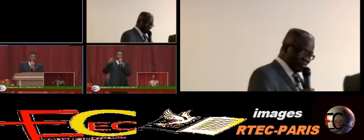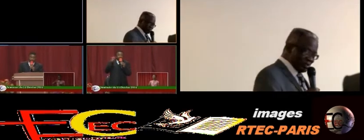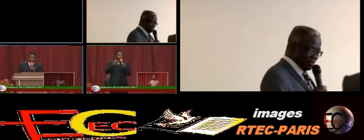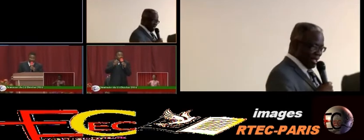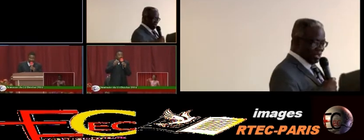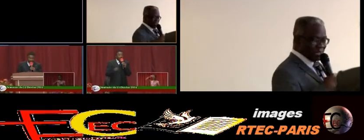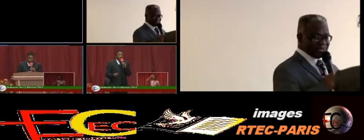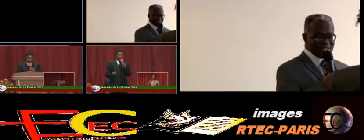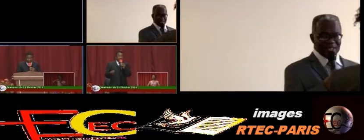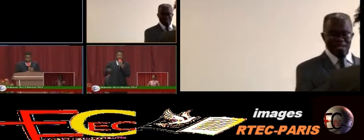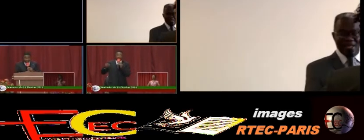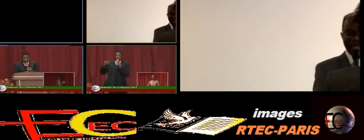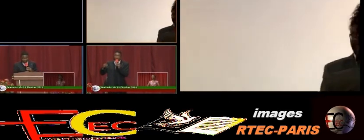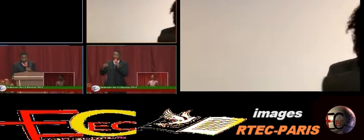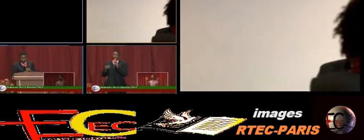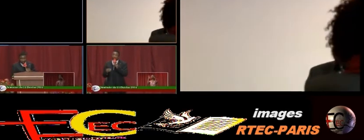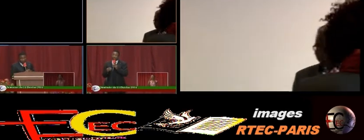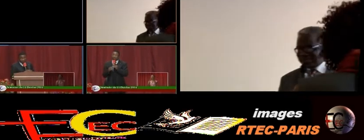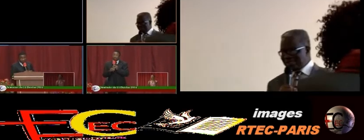aujourd'hui. Amen.